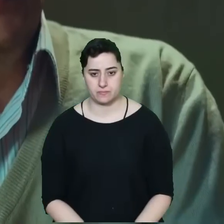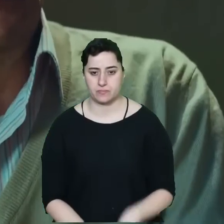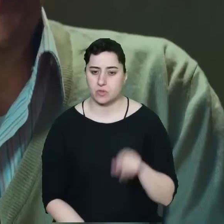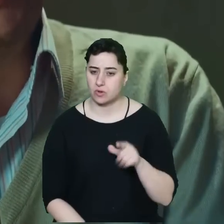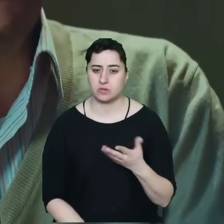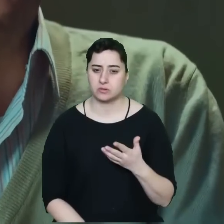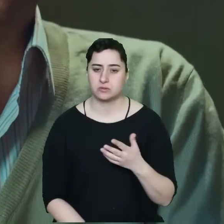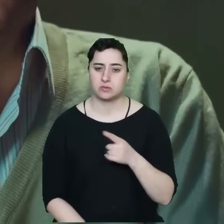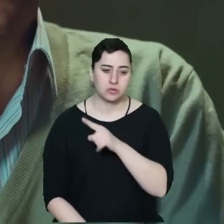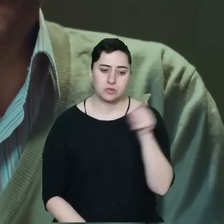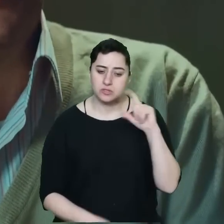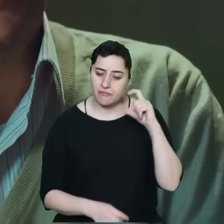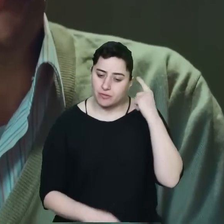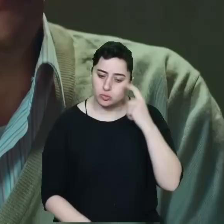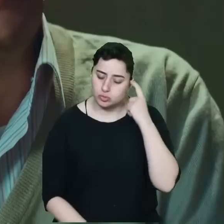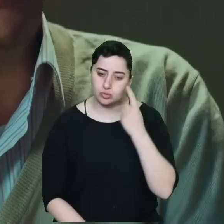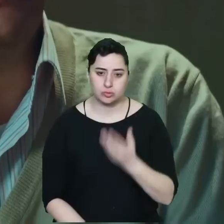O halde bile Cevat'ı düşünüyordu.